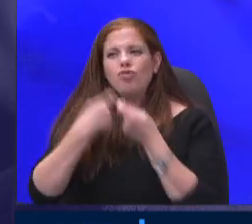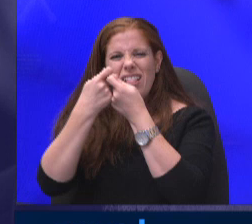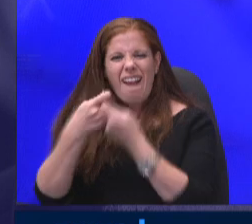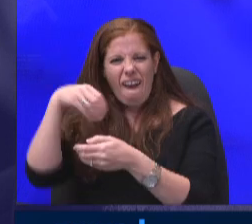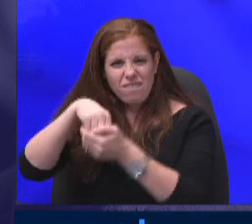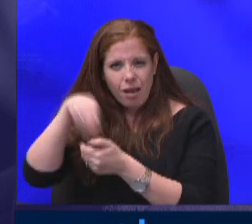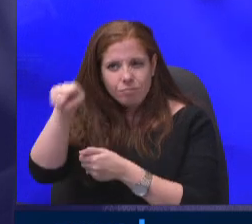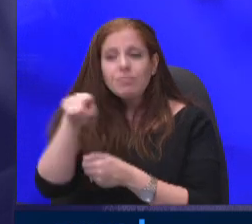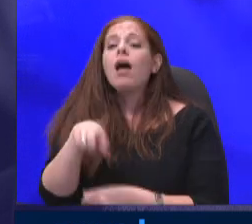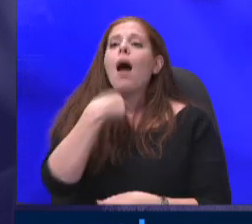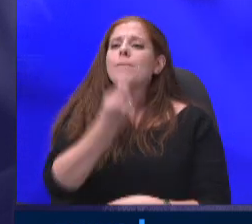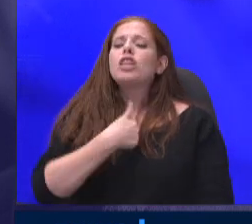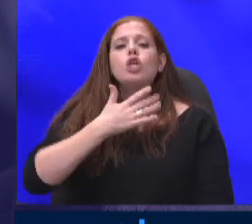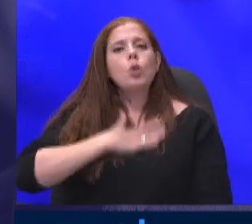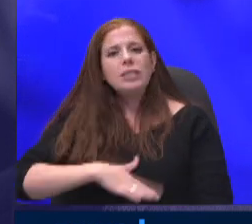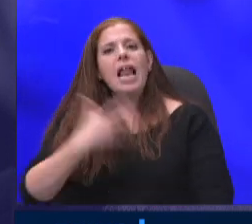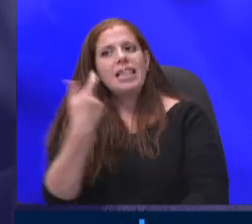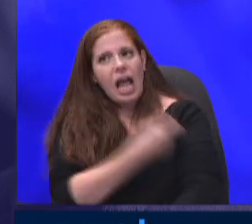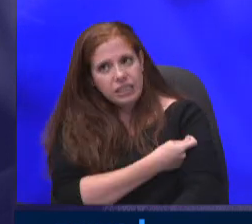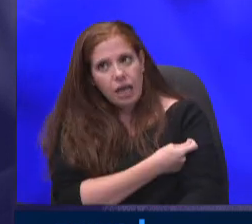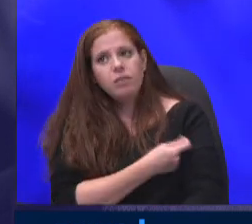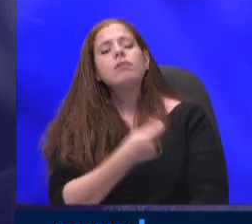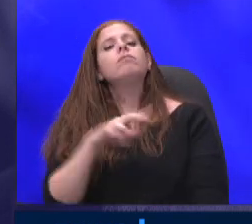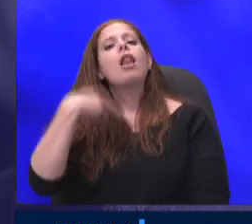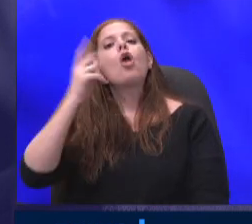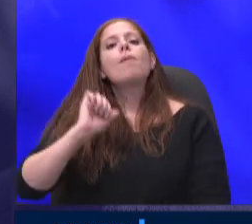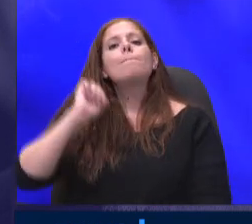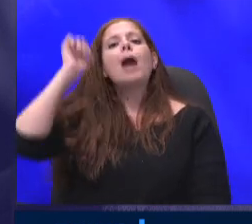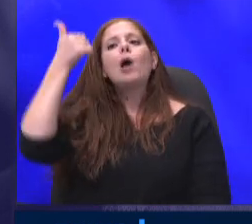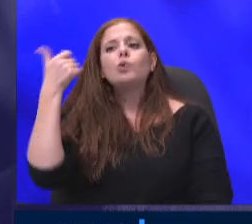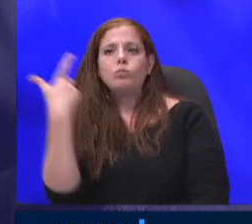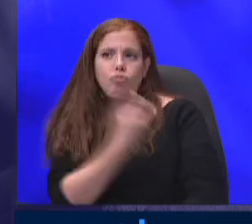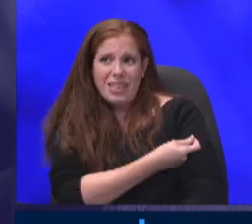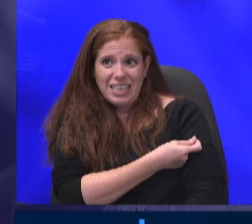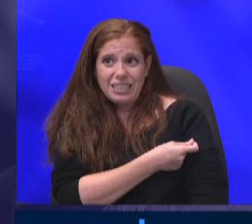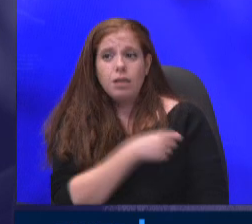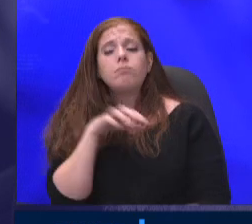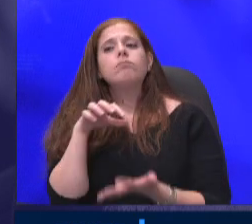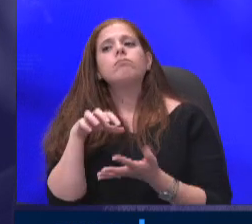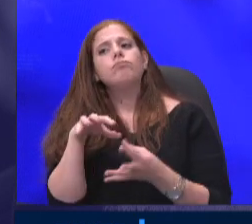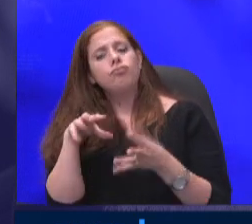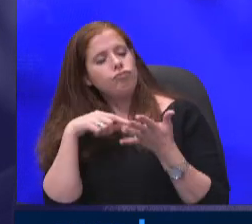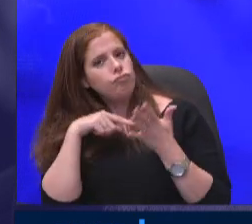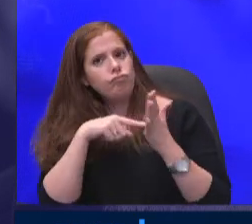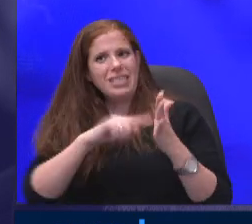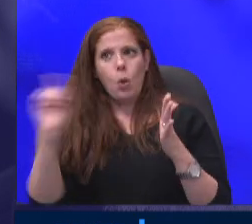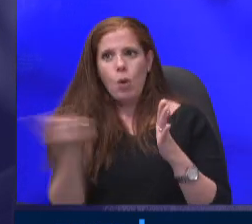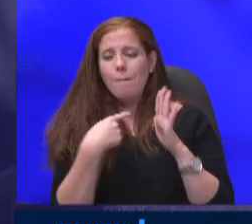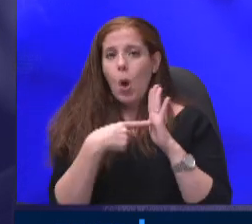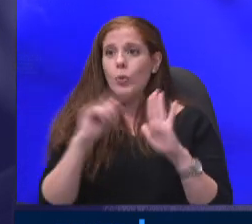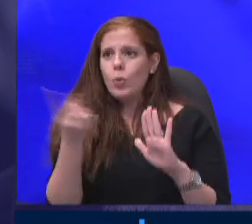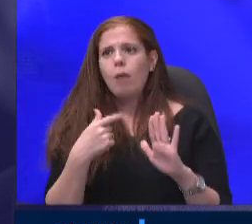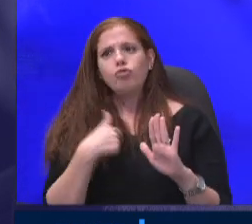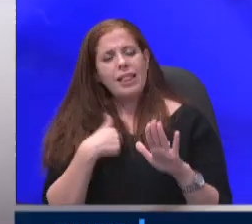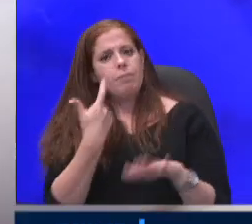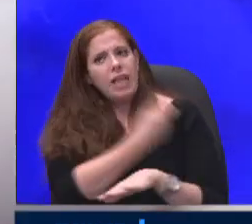רוצה להתחסן, להיות מהראשונים שמתחסנים ברשות הרבים, להראות לכולם שאני מתחסן ולתת